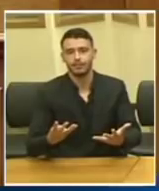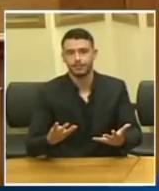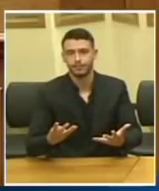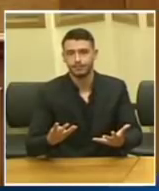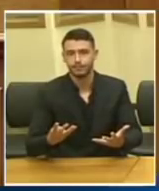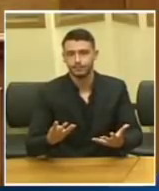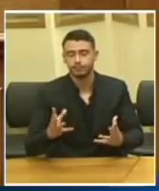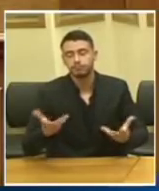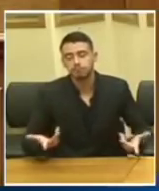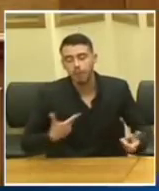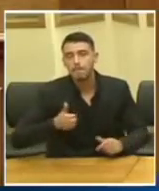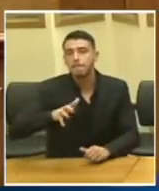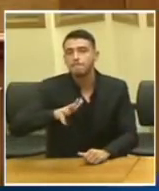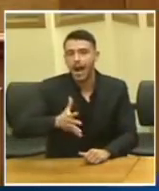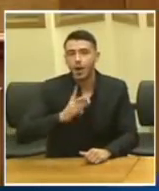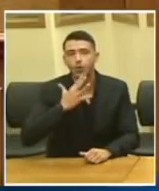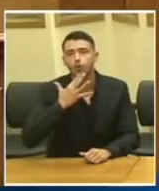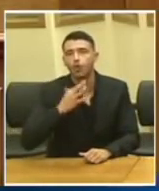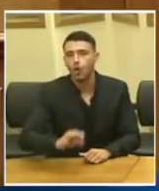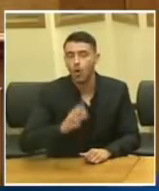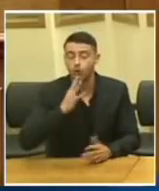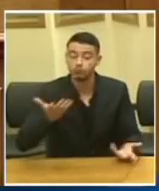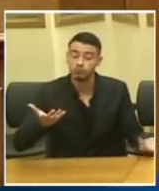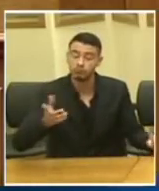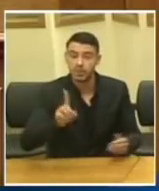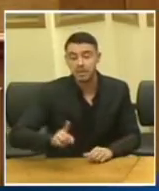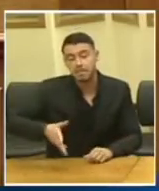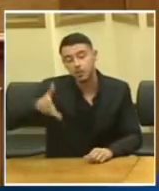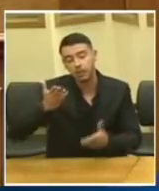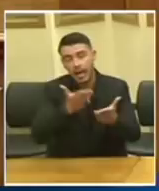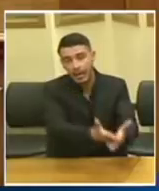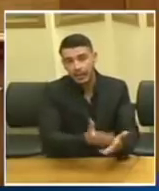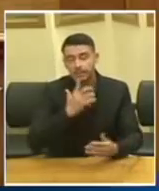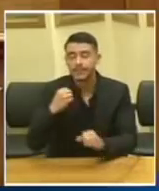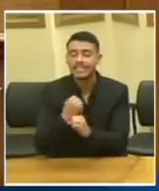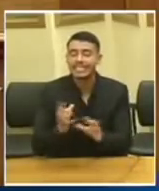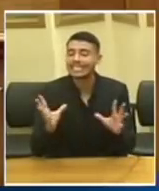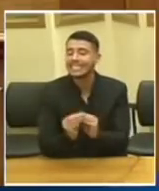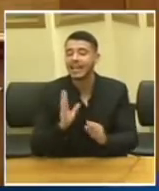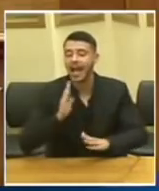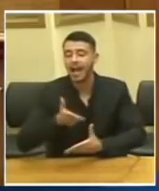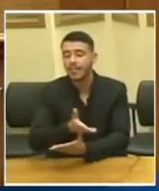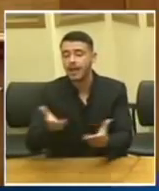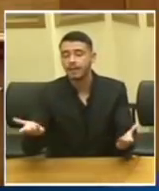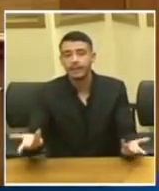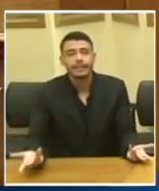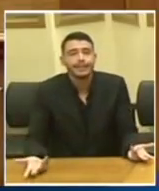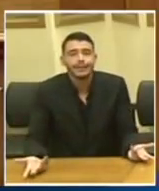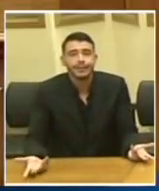Προφανώς επειδή, κύριε Μητσοτάκη και κυρίες και κύριοι συνάδελφοι, δεν γίνεται να ισχύουν και τα δύο